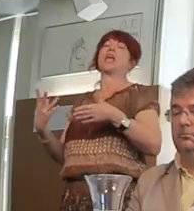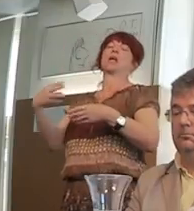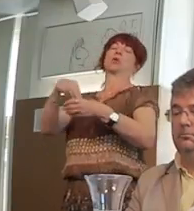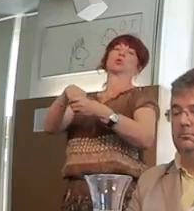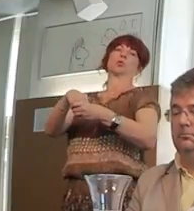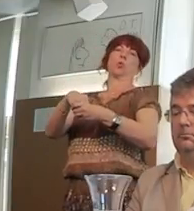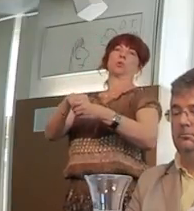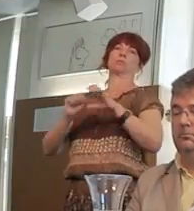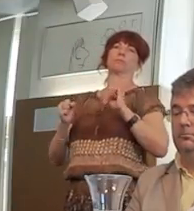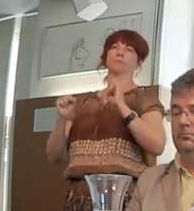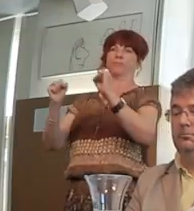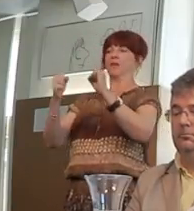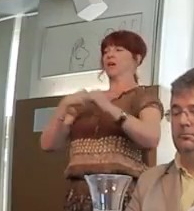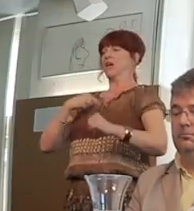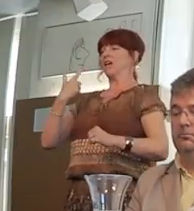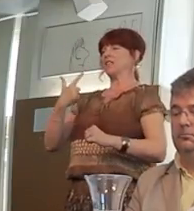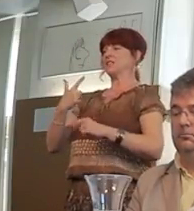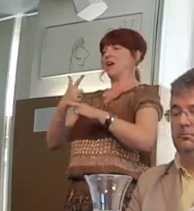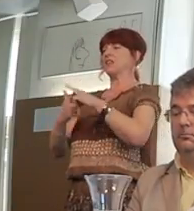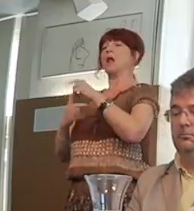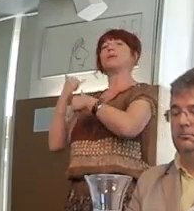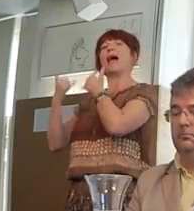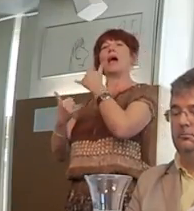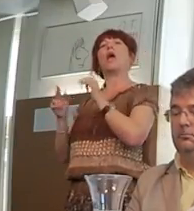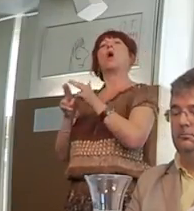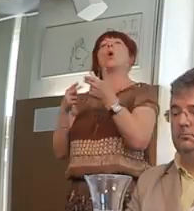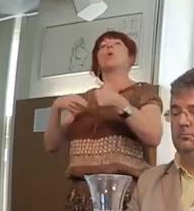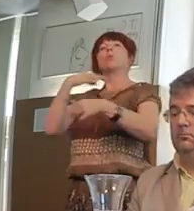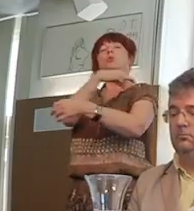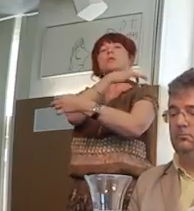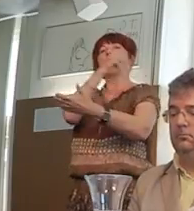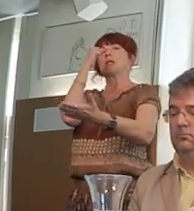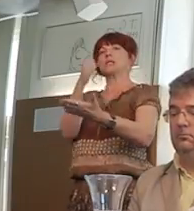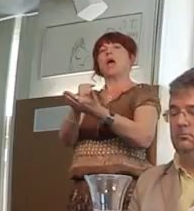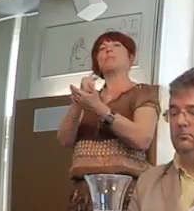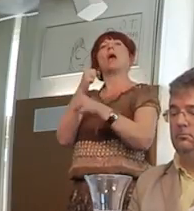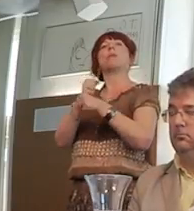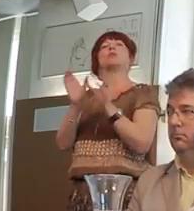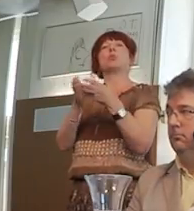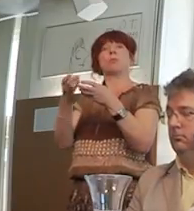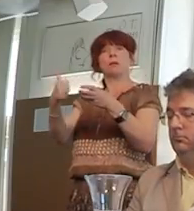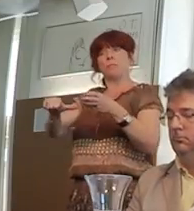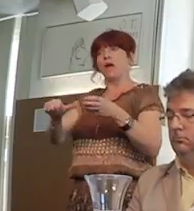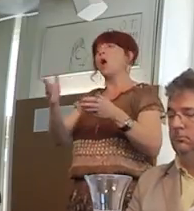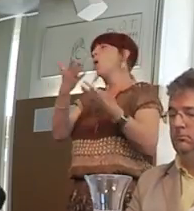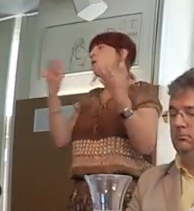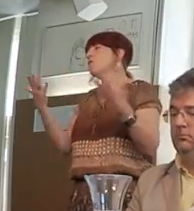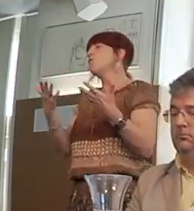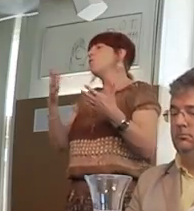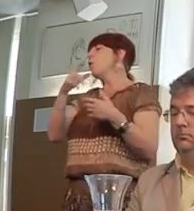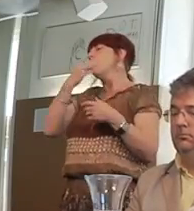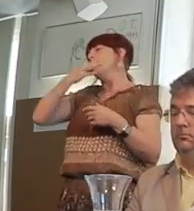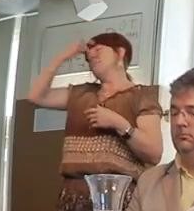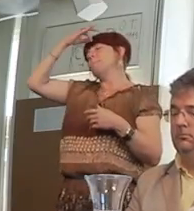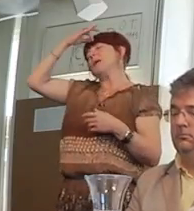jetzt 2,5 Jahre Bundeskanzleramt in einer Arbeitsgruppe, wo wir über dieses Bild von Menschen mit Behinderungen und Teilhabe